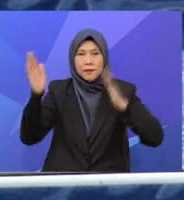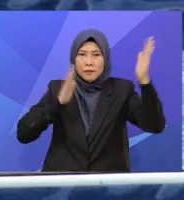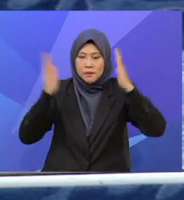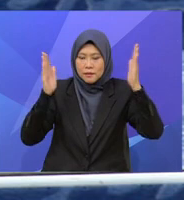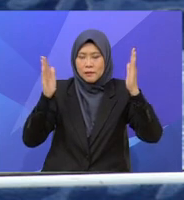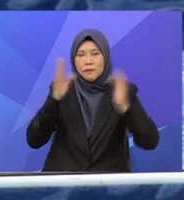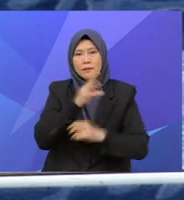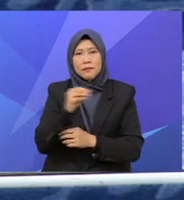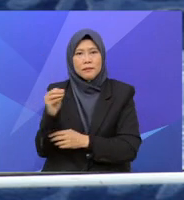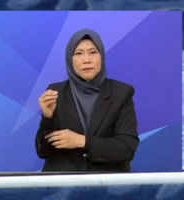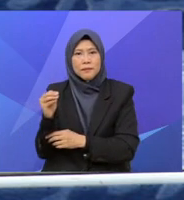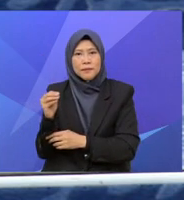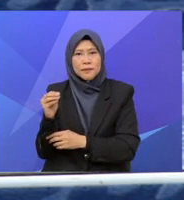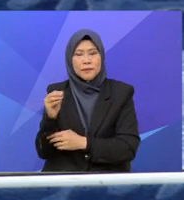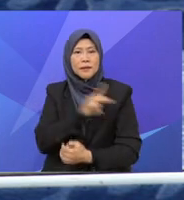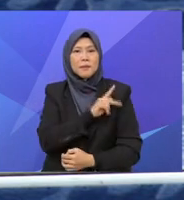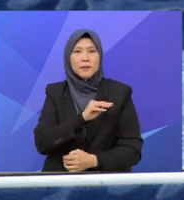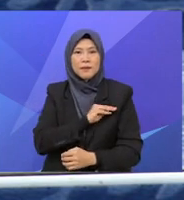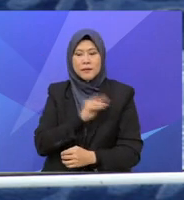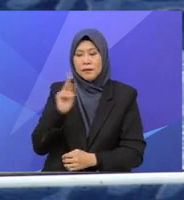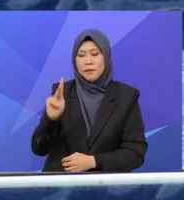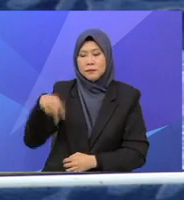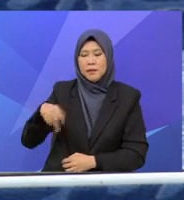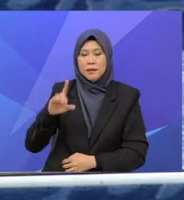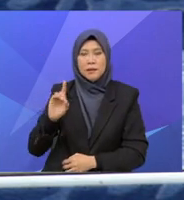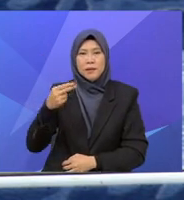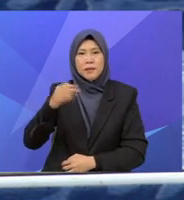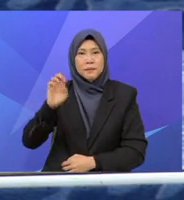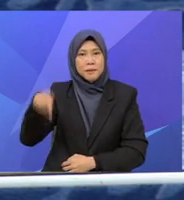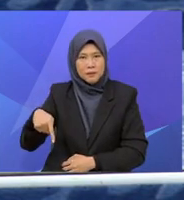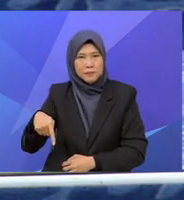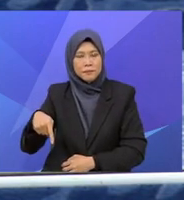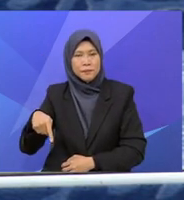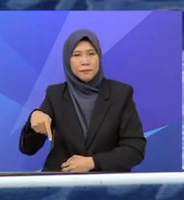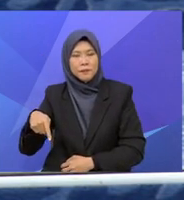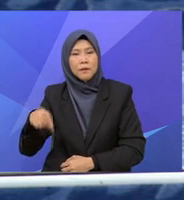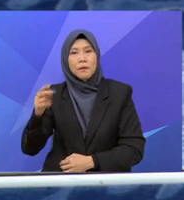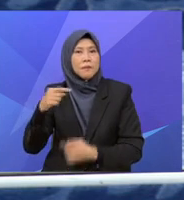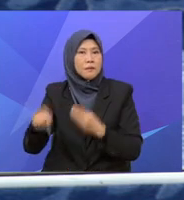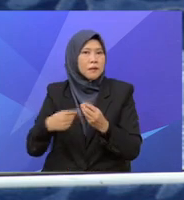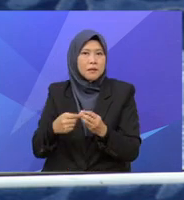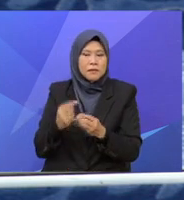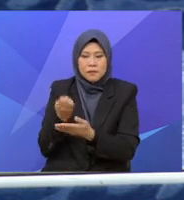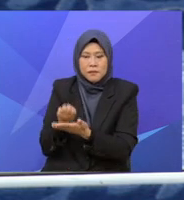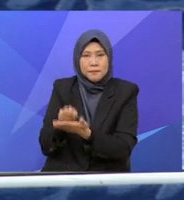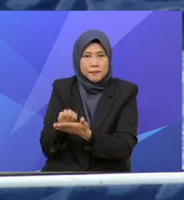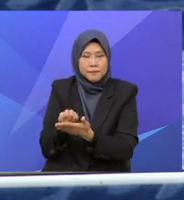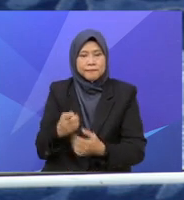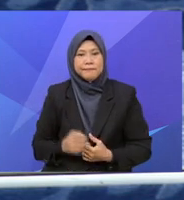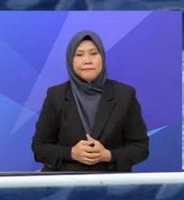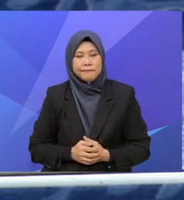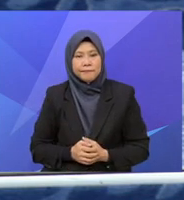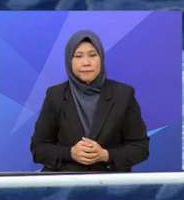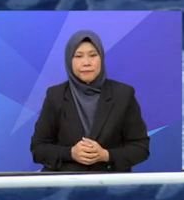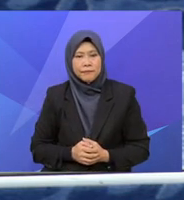dan juga Kementerian Perdagangan dalam negeri dan khalwat pengguna mengenai ekonomi Hai